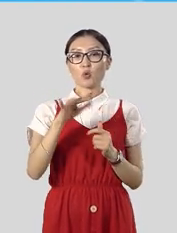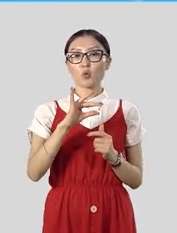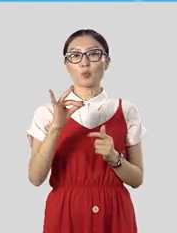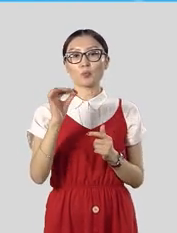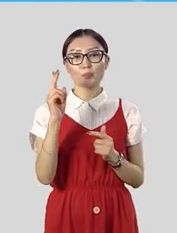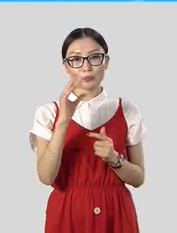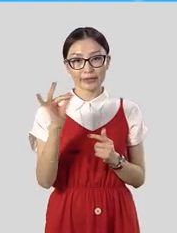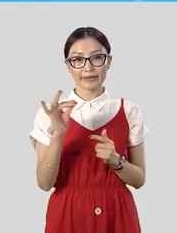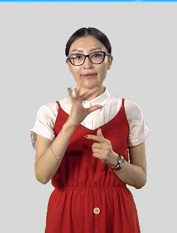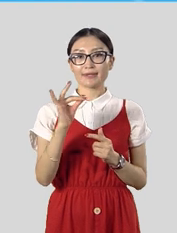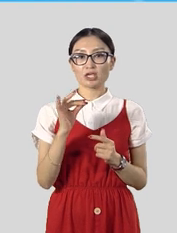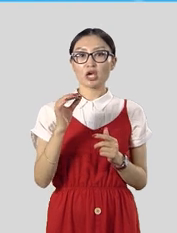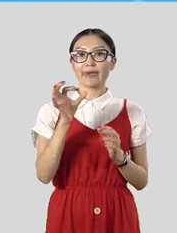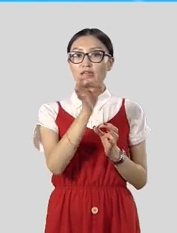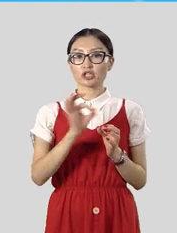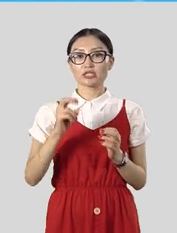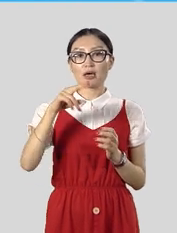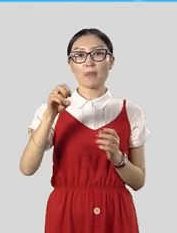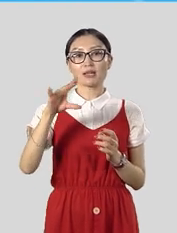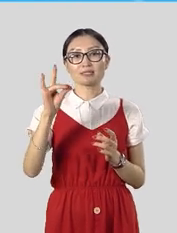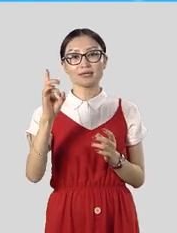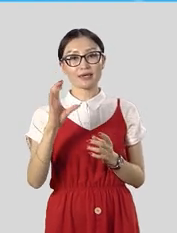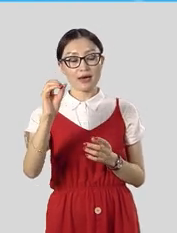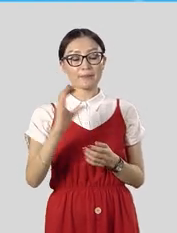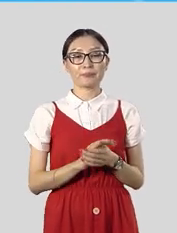и кишечно-полостные.